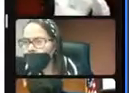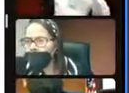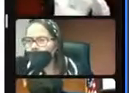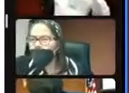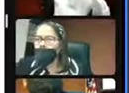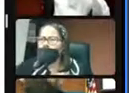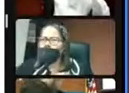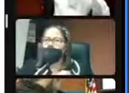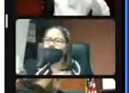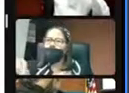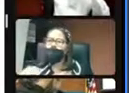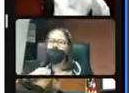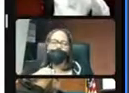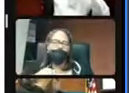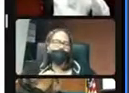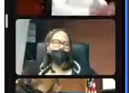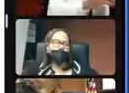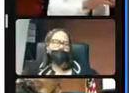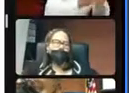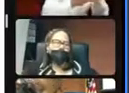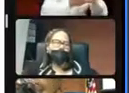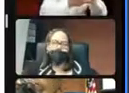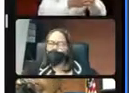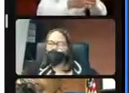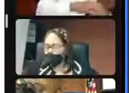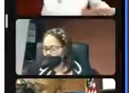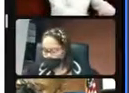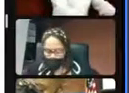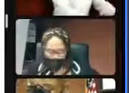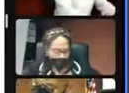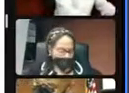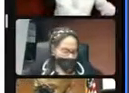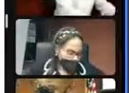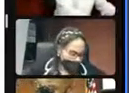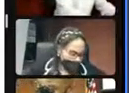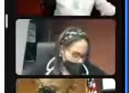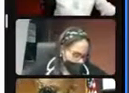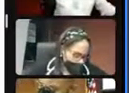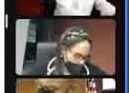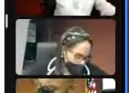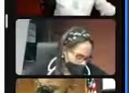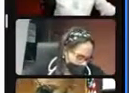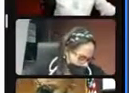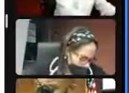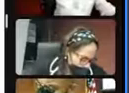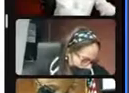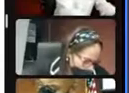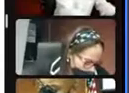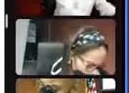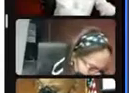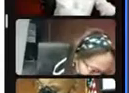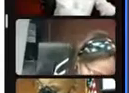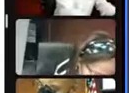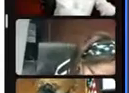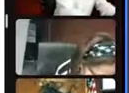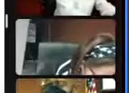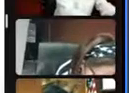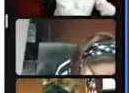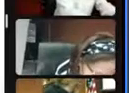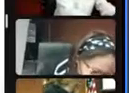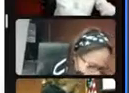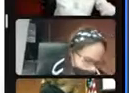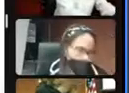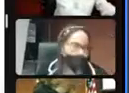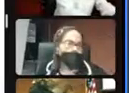upili. Na kwa kweli wamefanya kazi kwa bidii sana, ingawa kulikuwa na janga la corona, lakini